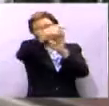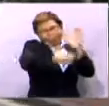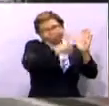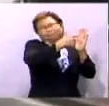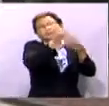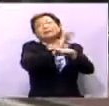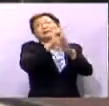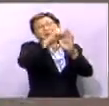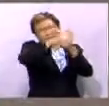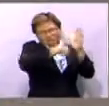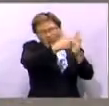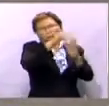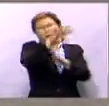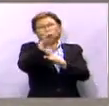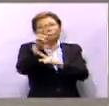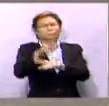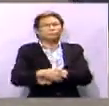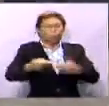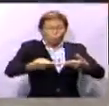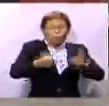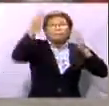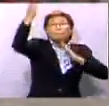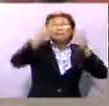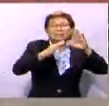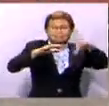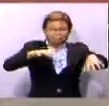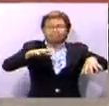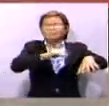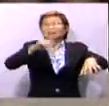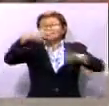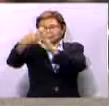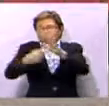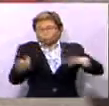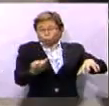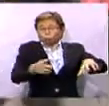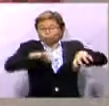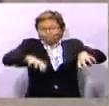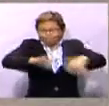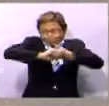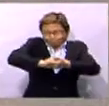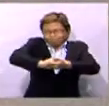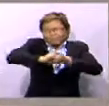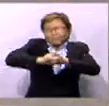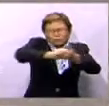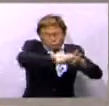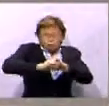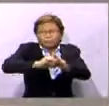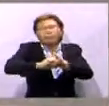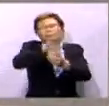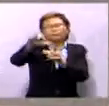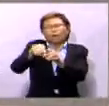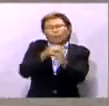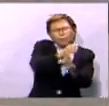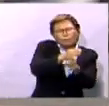di Sri Lanka. Hubungan Malaysia-Sri Lanka sememangnya sangat akrab. Kerjasama kedua-dua negara mencakupi semua